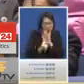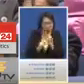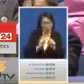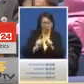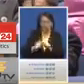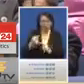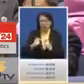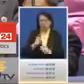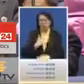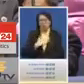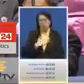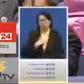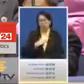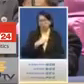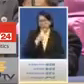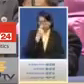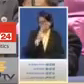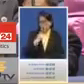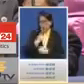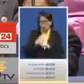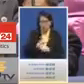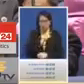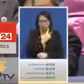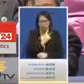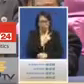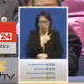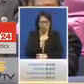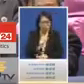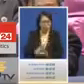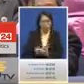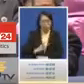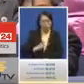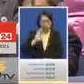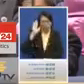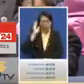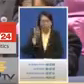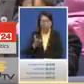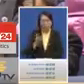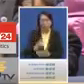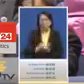ต่ผมดูว่าท่านทำหน้าที ่ท่านประธานครับ